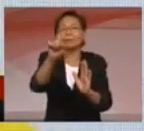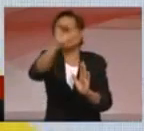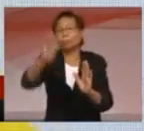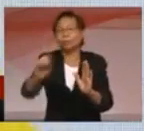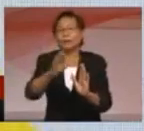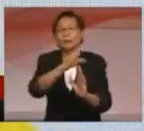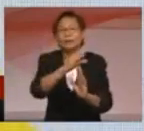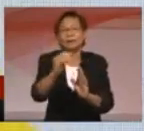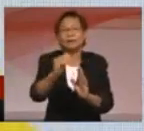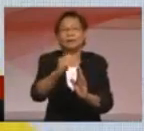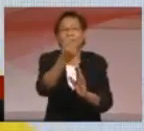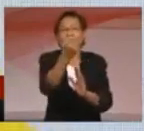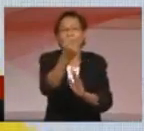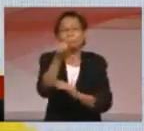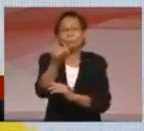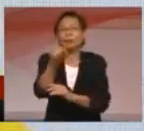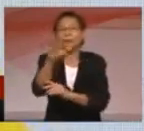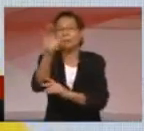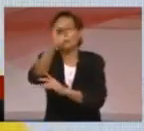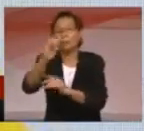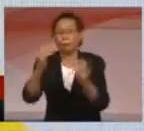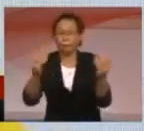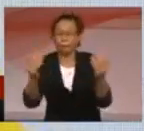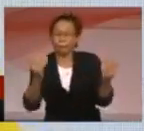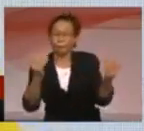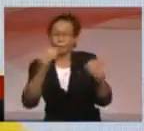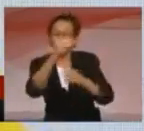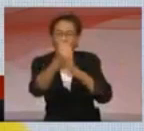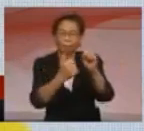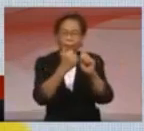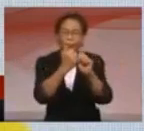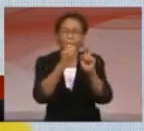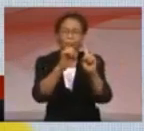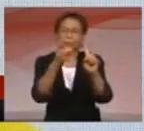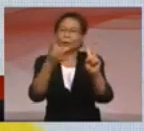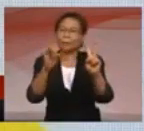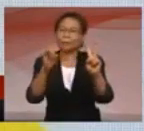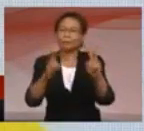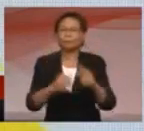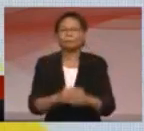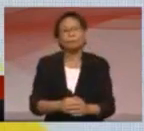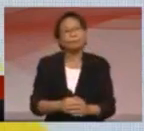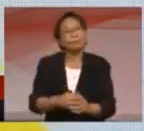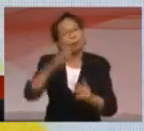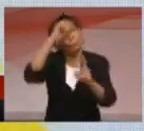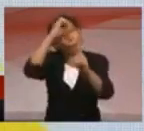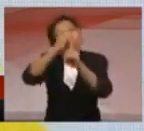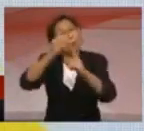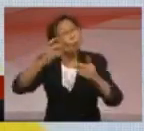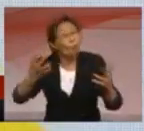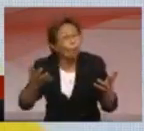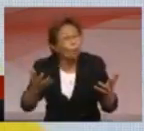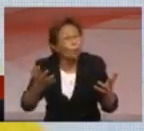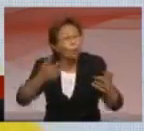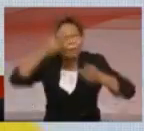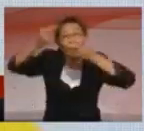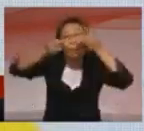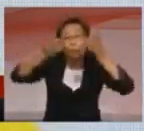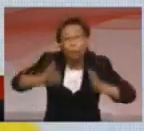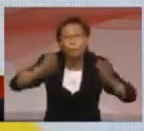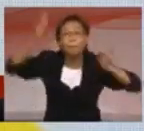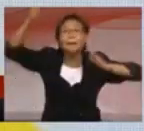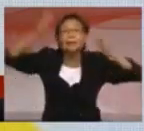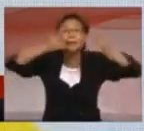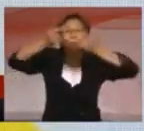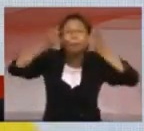dan 11.5% berbanding tahun 2018. Antara tujuan utama perjalanan pelawat